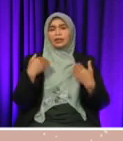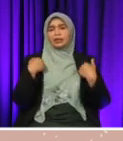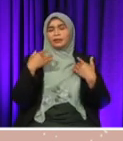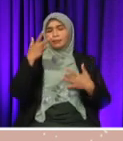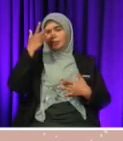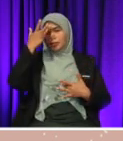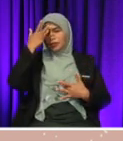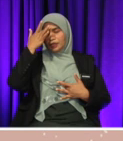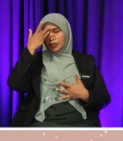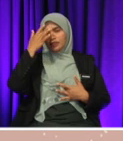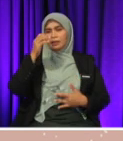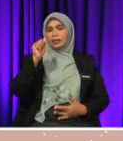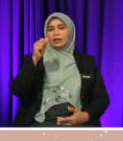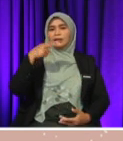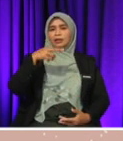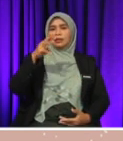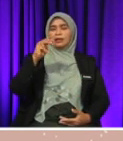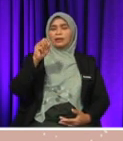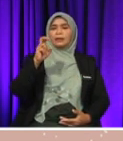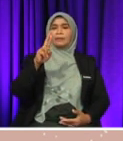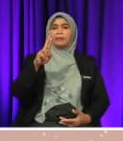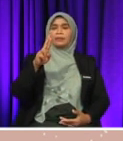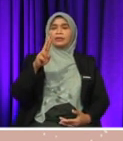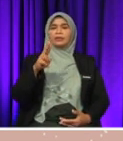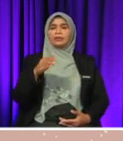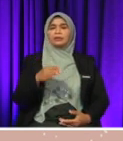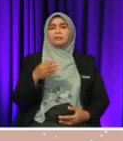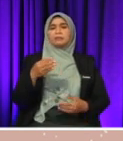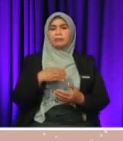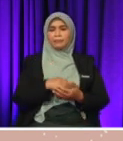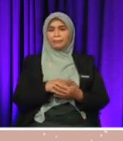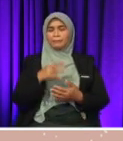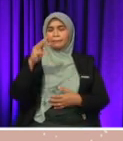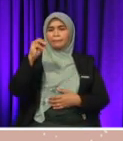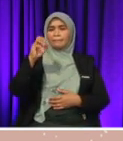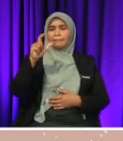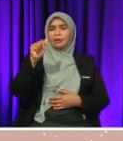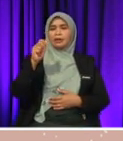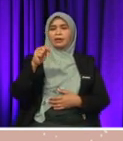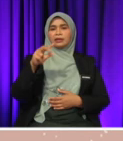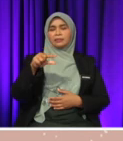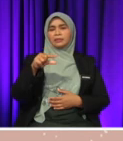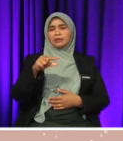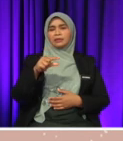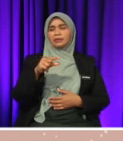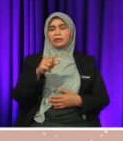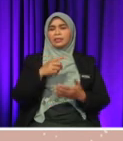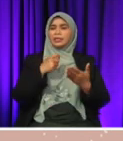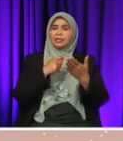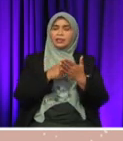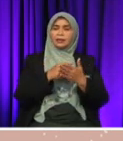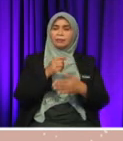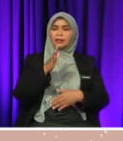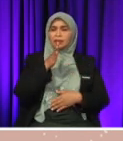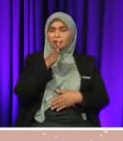penyakit penyakit Ahmad Malang Apa maksud dalam rangka ketiga amalan menimpa bonde